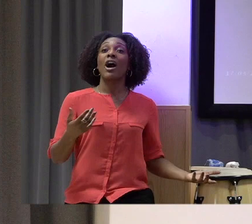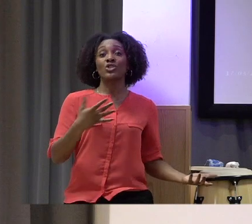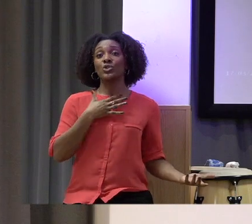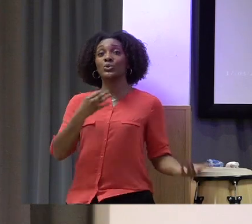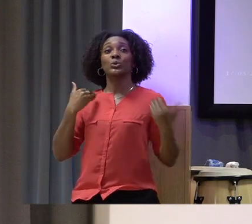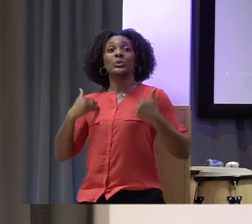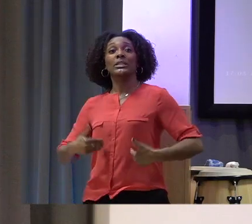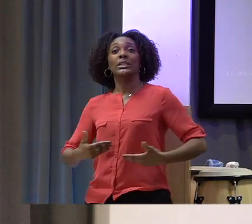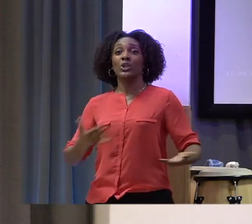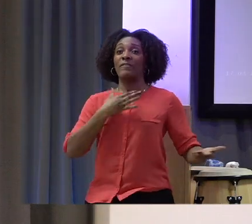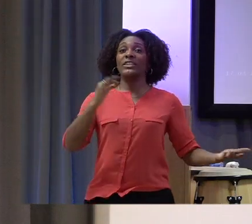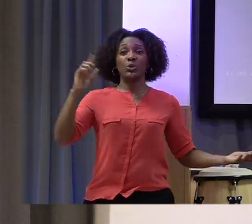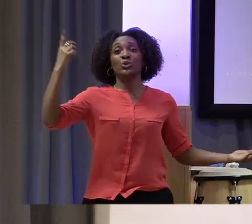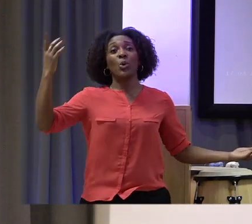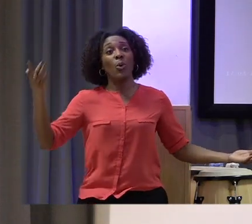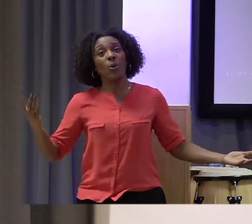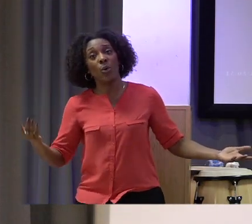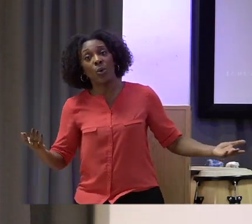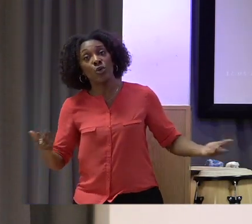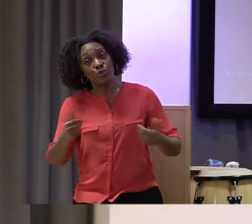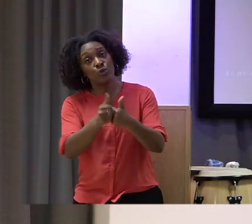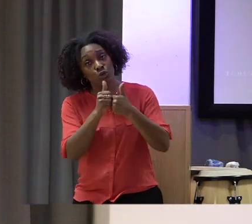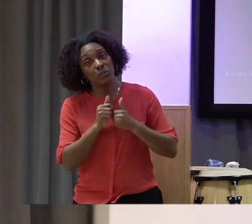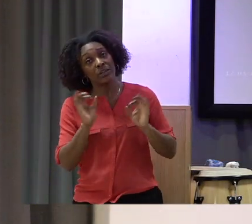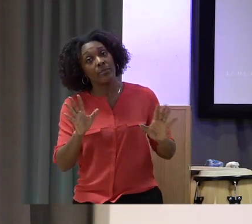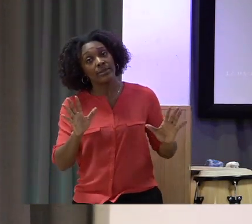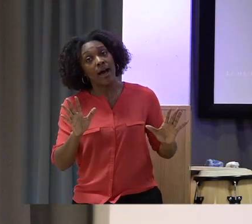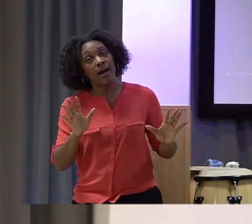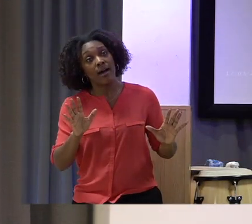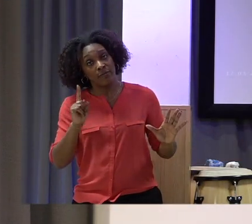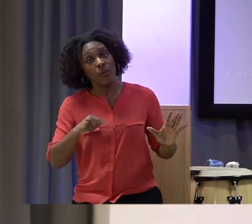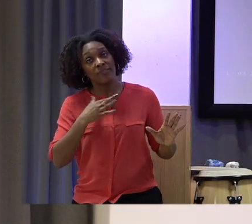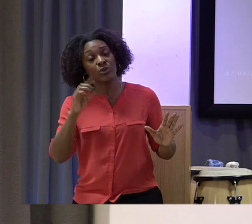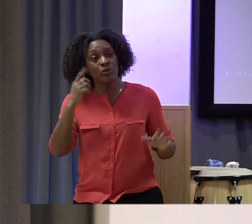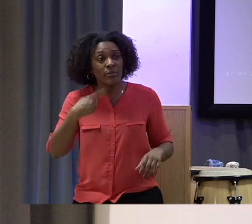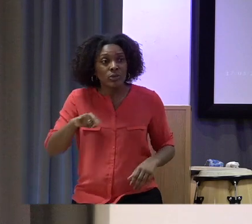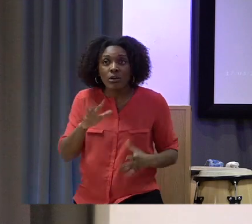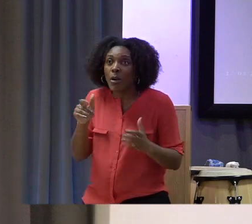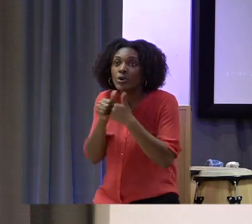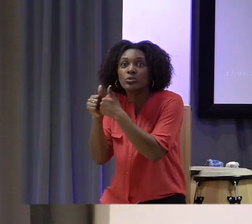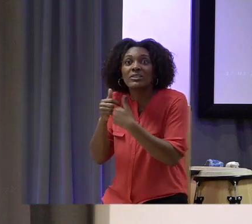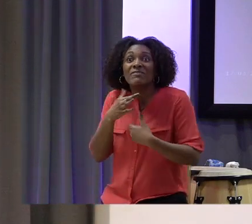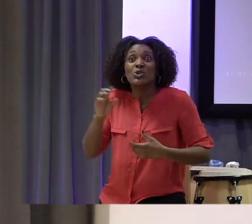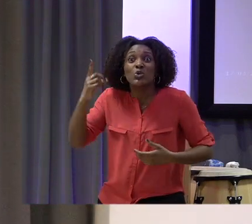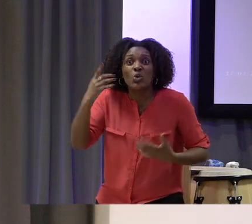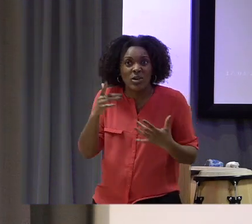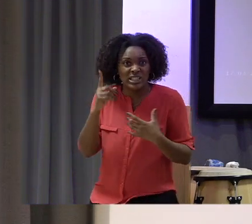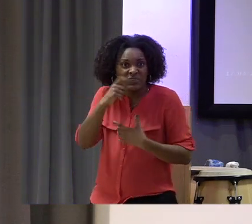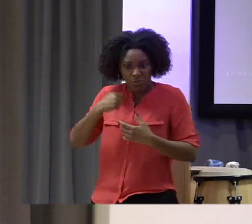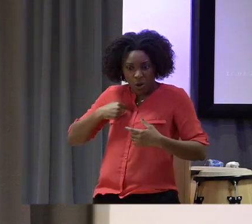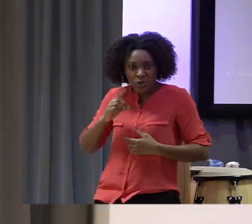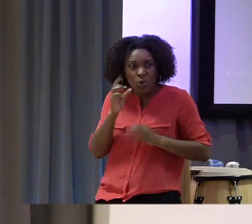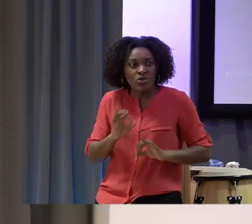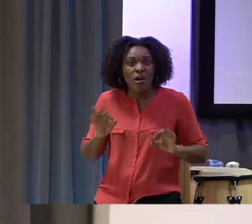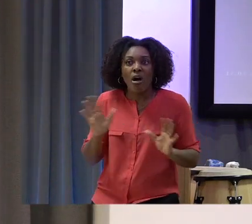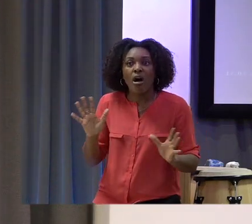suis le Fils de Dieu et suivez-moi comme tel », on aurait dit « Mais Seigneur, comment pourrons-nous faire ?» Il a toujours dit « Je suis le Fils de l'homme. Je